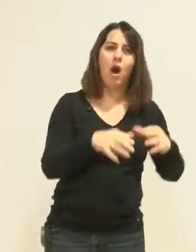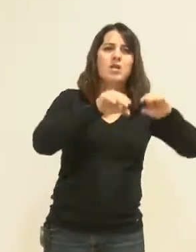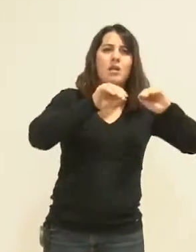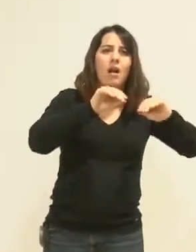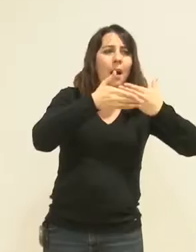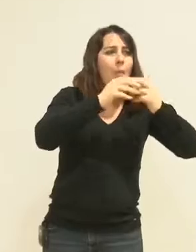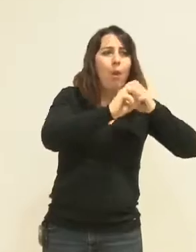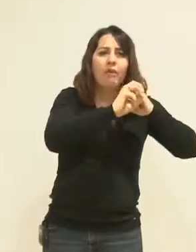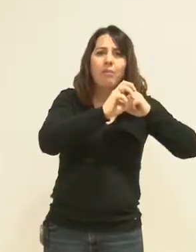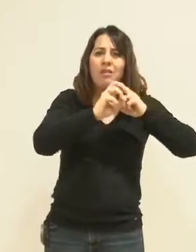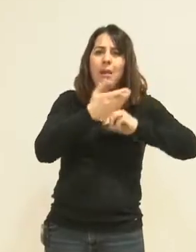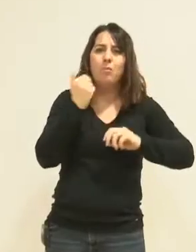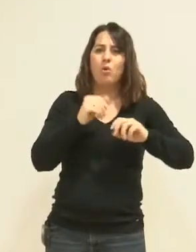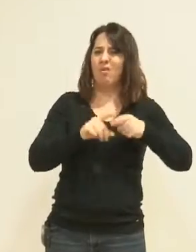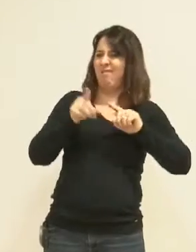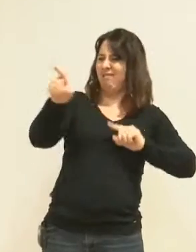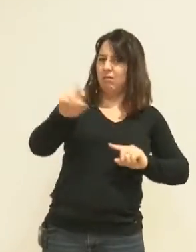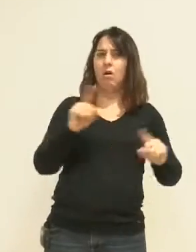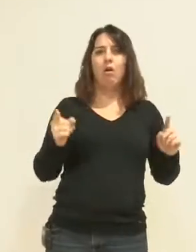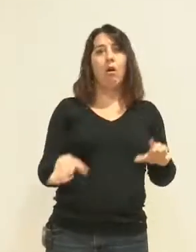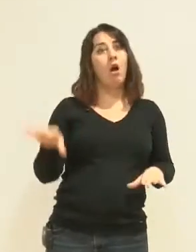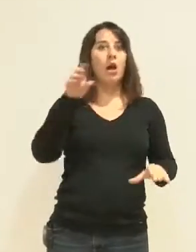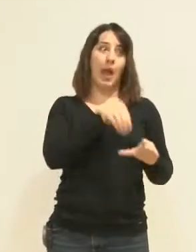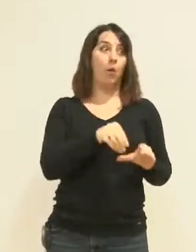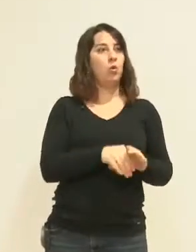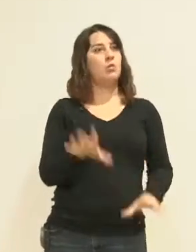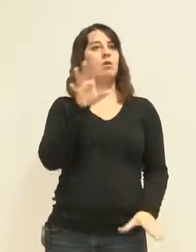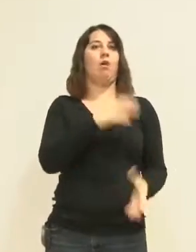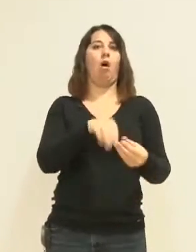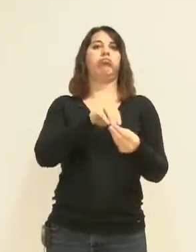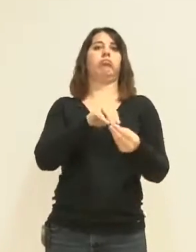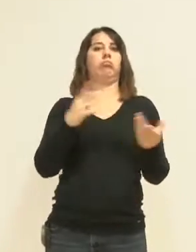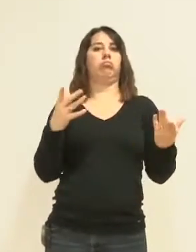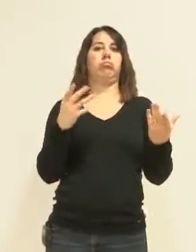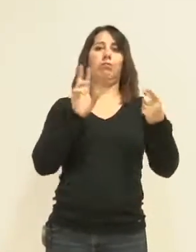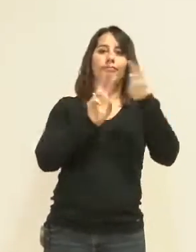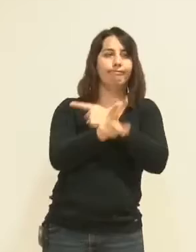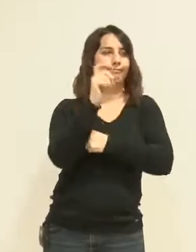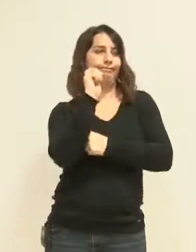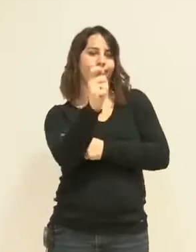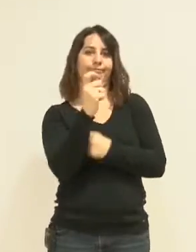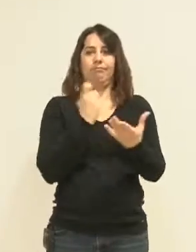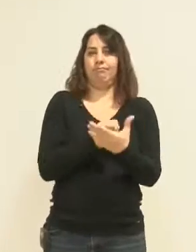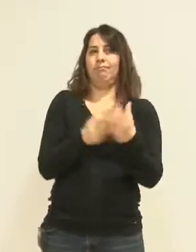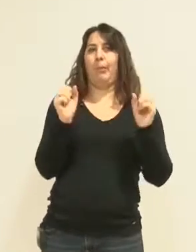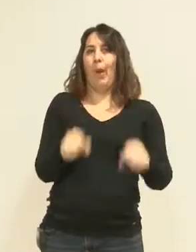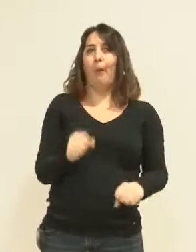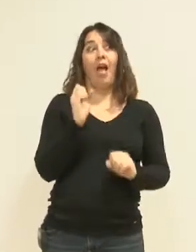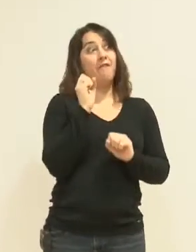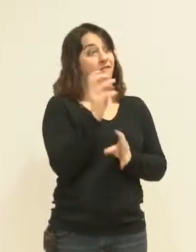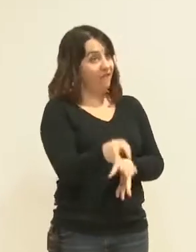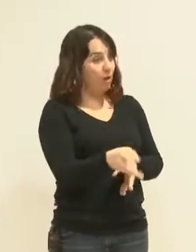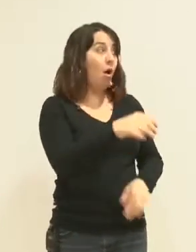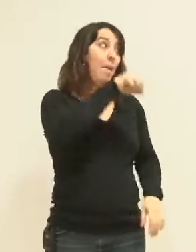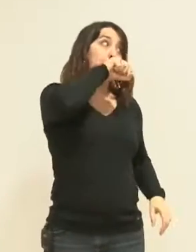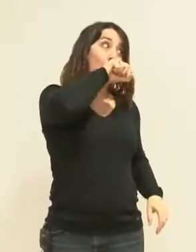de proximité ? En plus des économies que feront les Grenoblois, utiliser les transports en commun et les vélos que vous